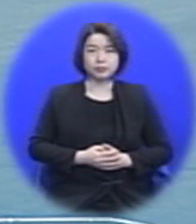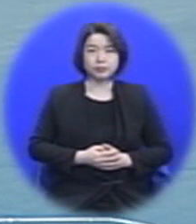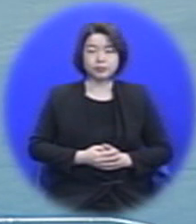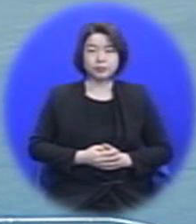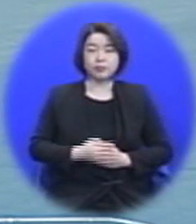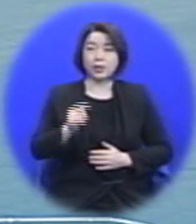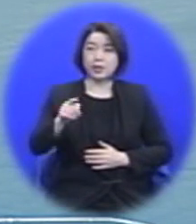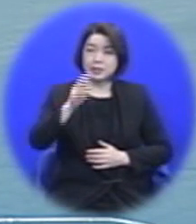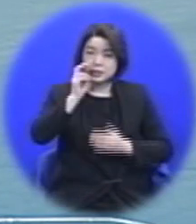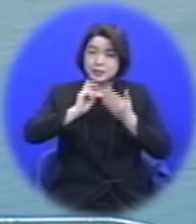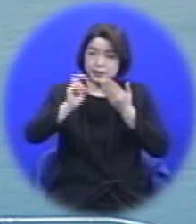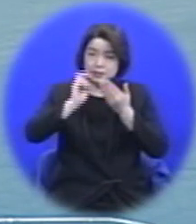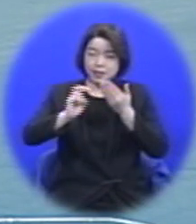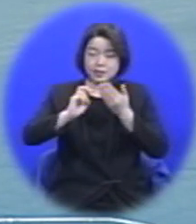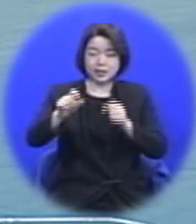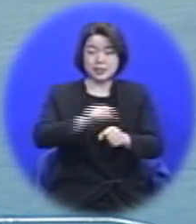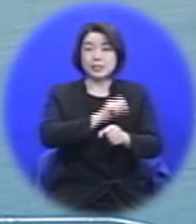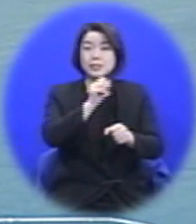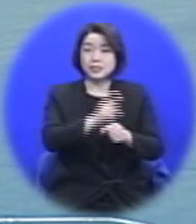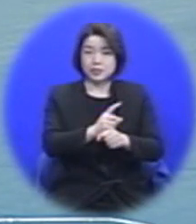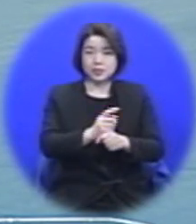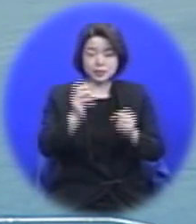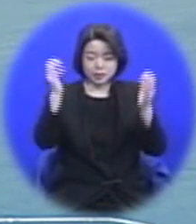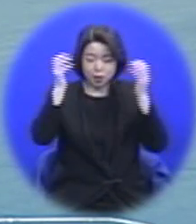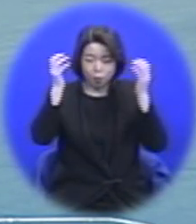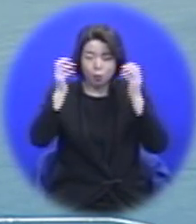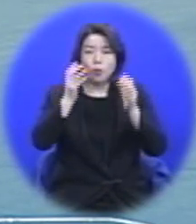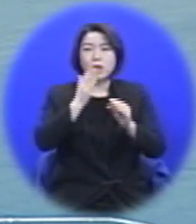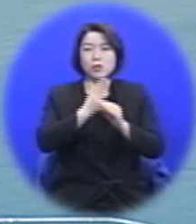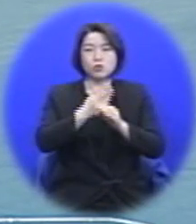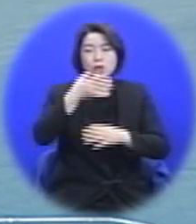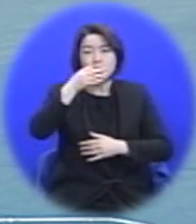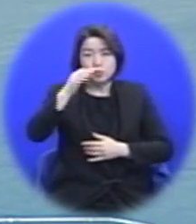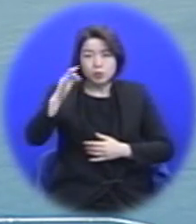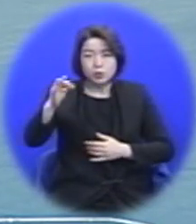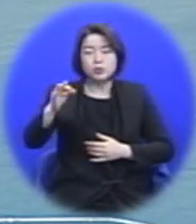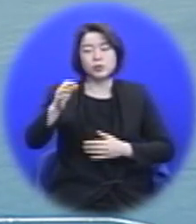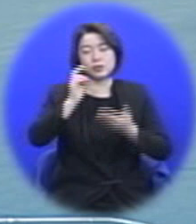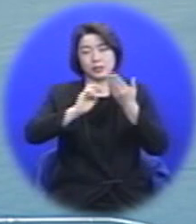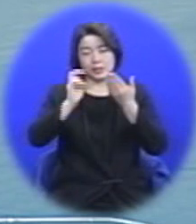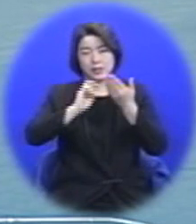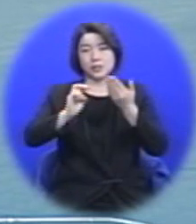이 찬양의 특징은 고난 중에 불러지는 찬양이라는 것입니다.